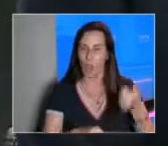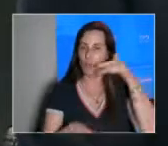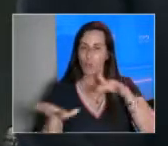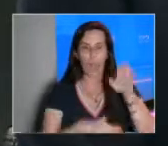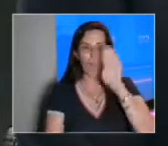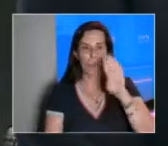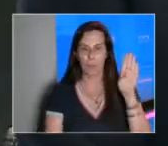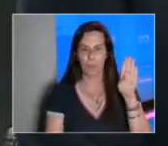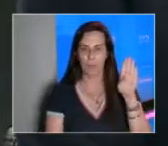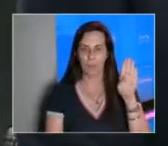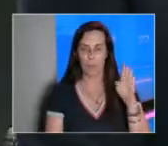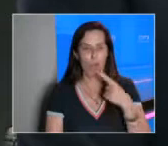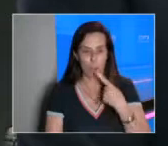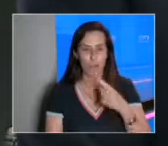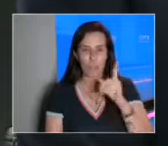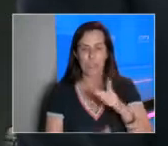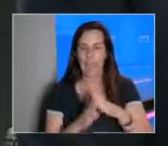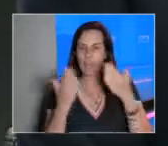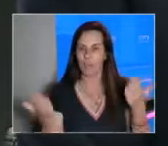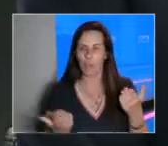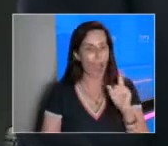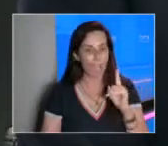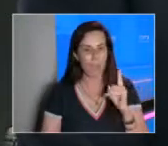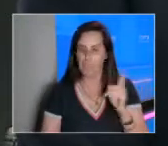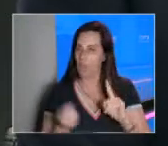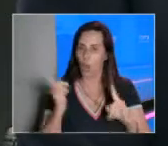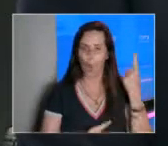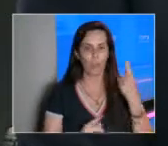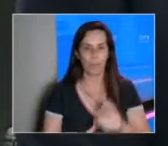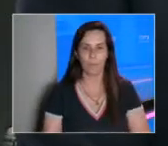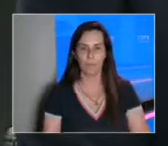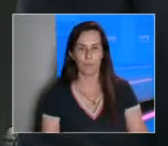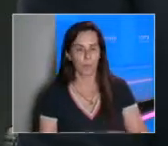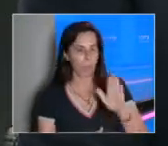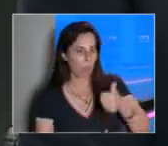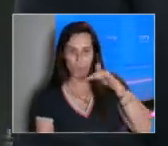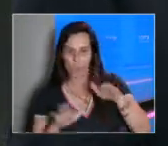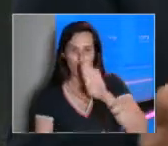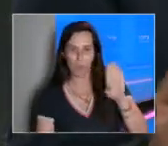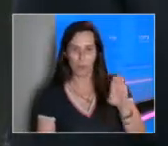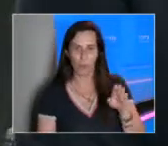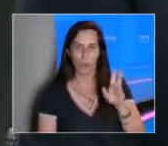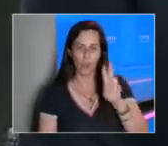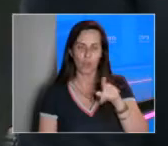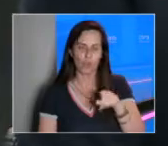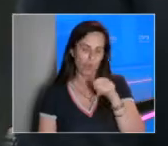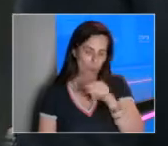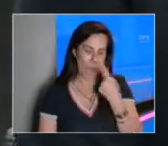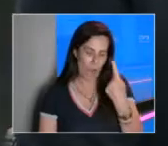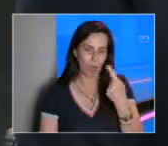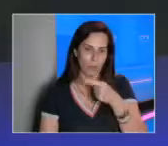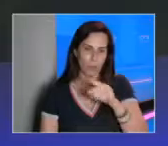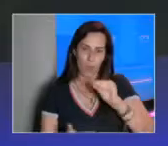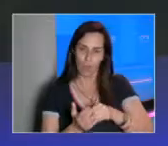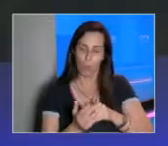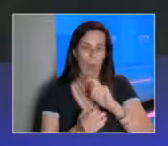הממשלה נתניהו אומר שצריך לפתוח, אבל זה לא קורה עד הסוף. לא, גם ראש הממשלה בנימין נתניהו, יש לומר, הוא אחד מאלה